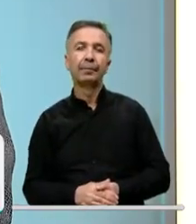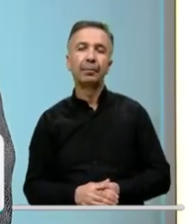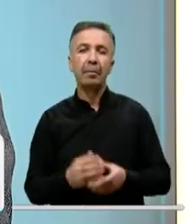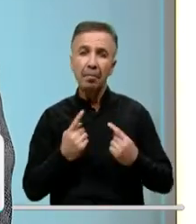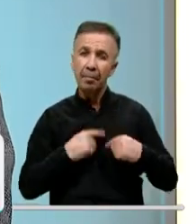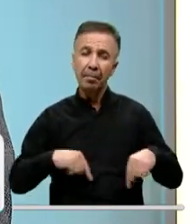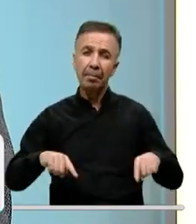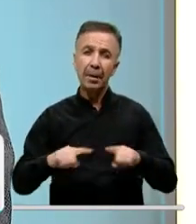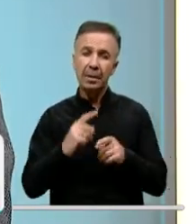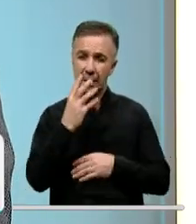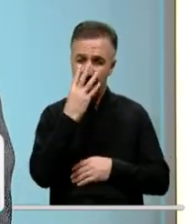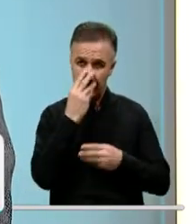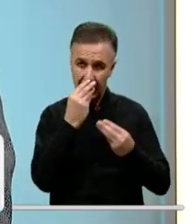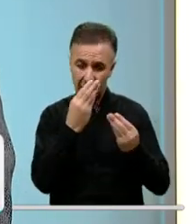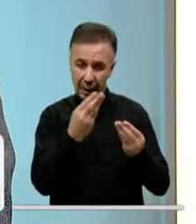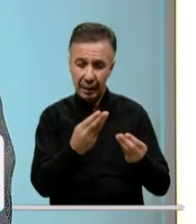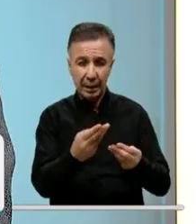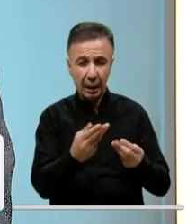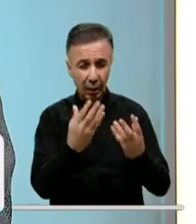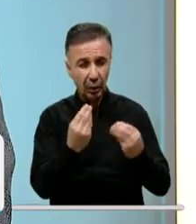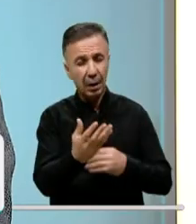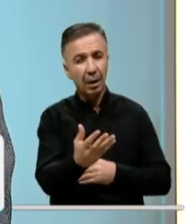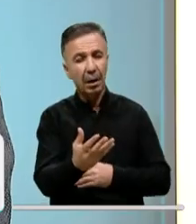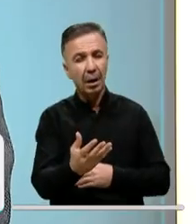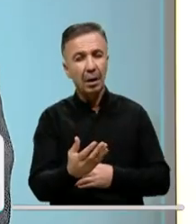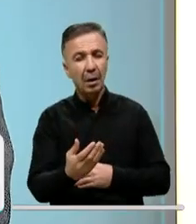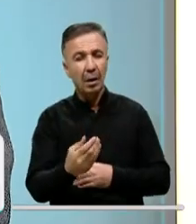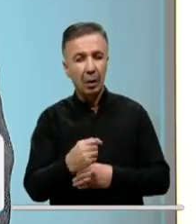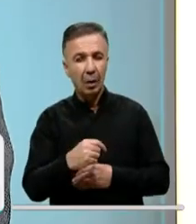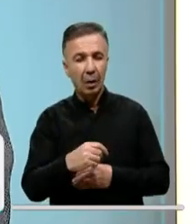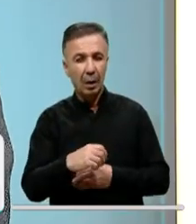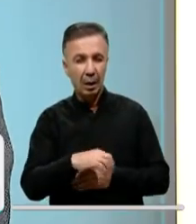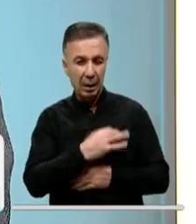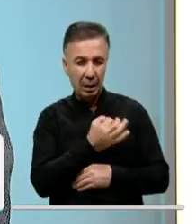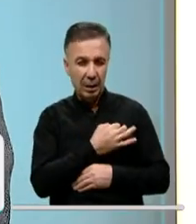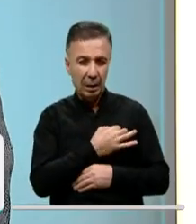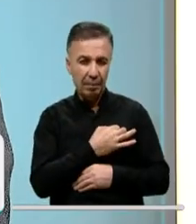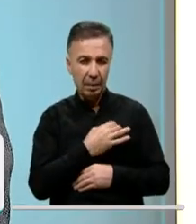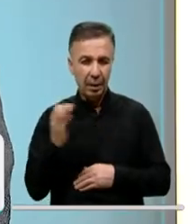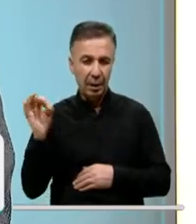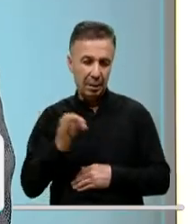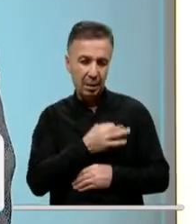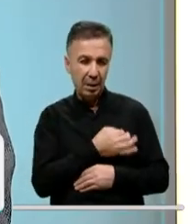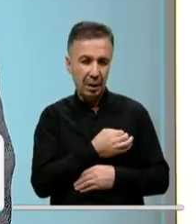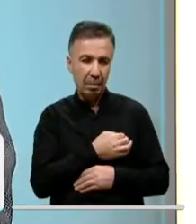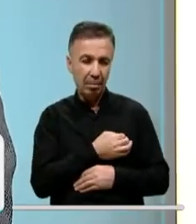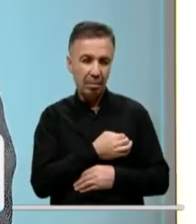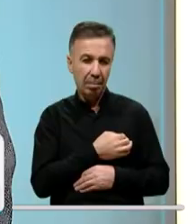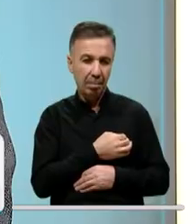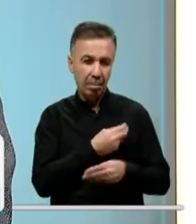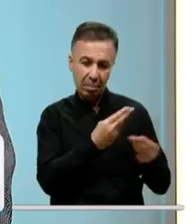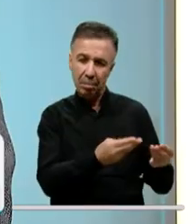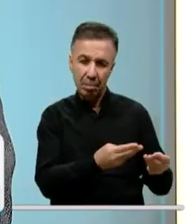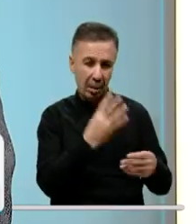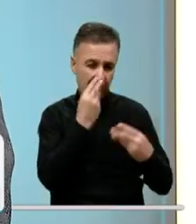biz hediye olarak bunu takıp geri dönmemiz lazım. Artık aklımızdan bana bu geri